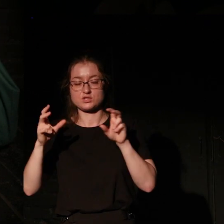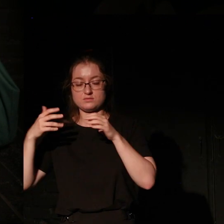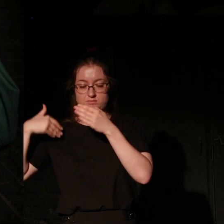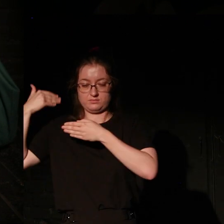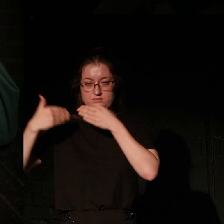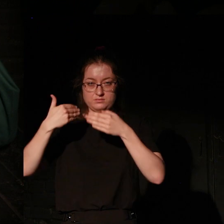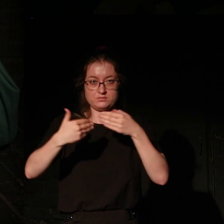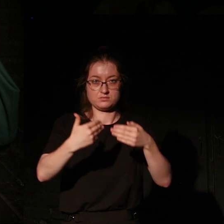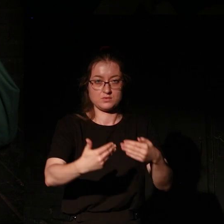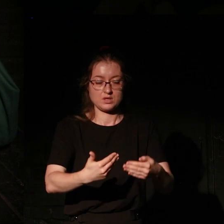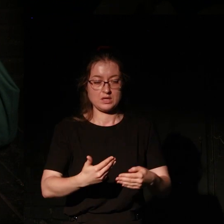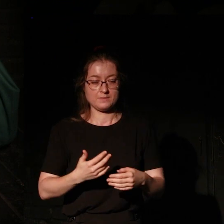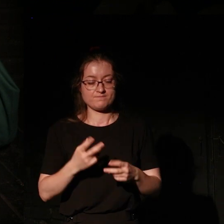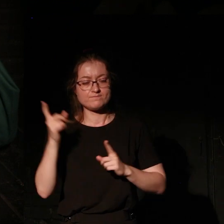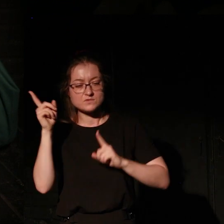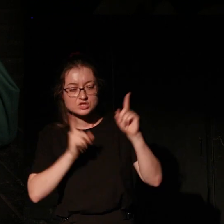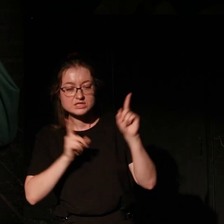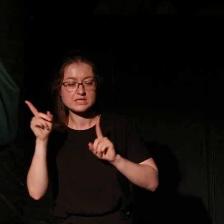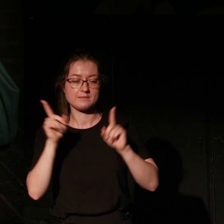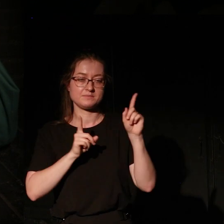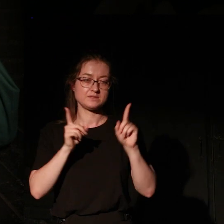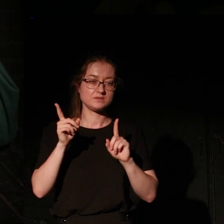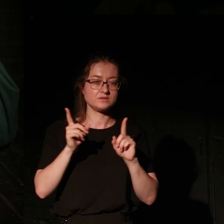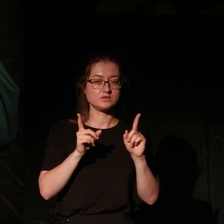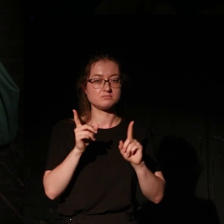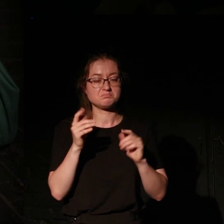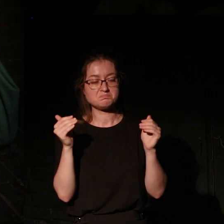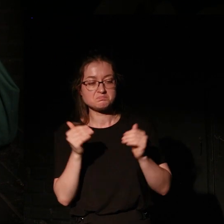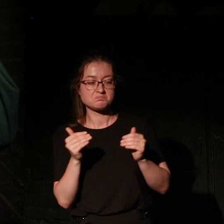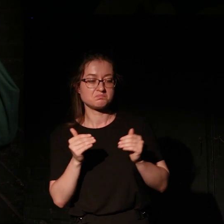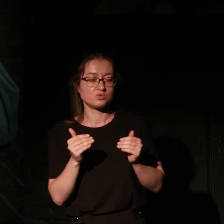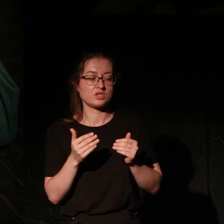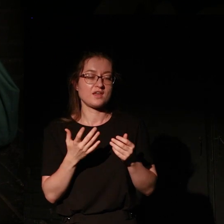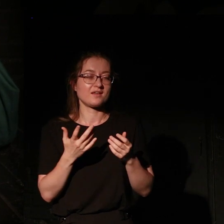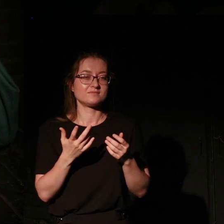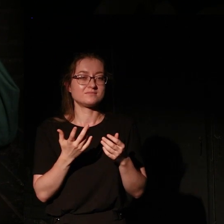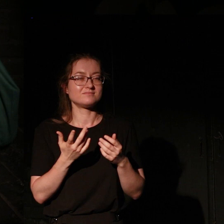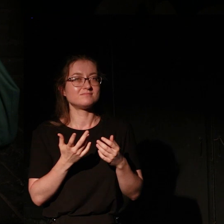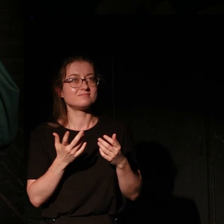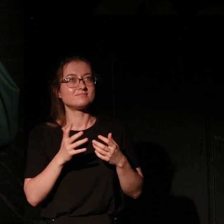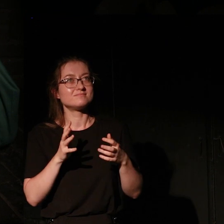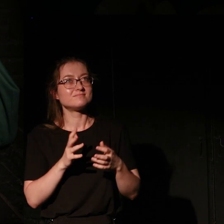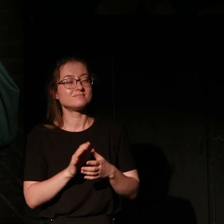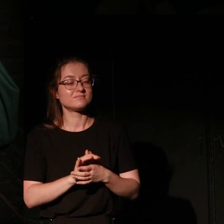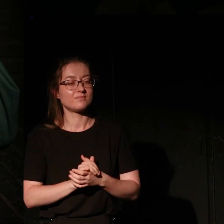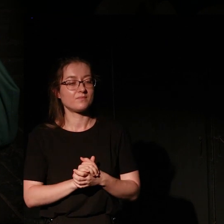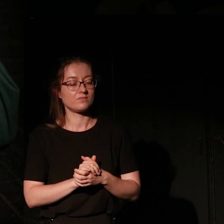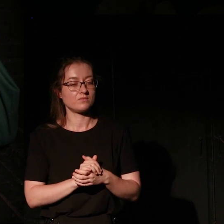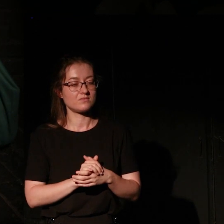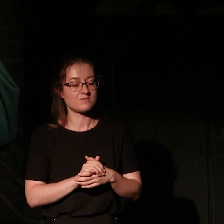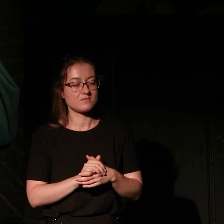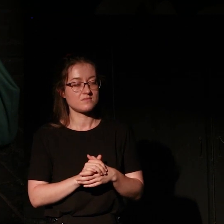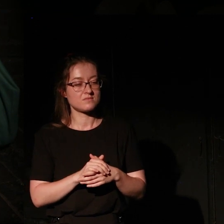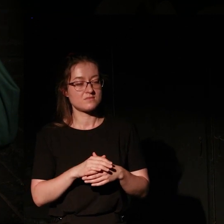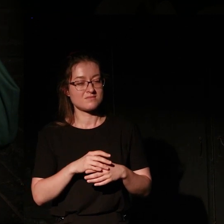okoliczności. Czasami może wpadając w to zbyt wiele tego, co my chcemy